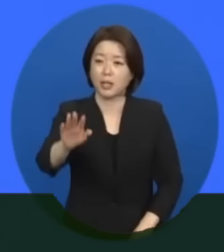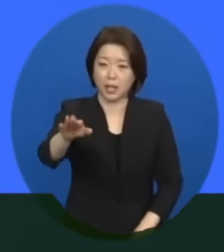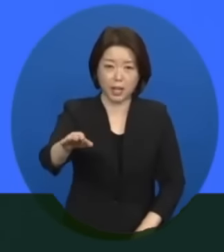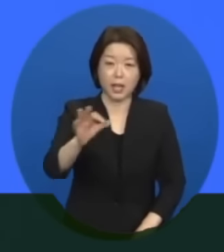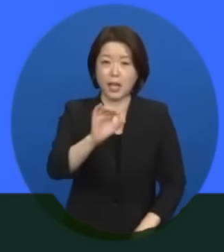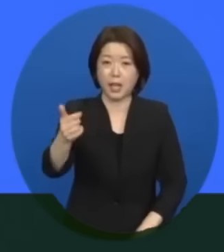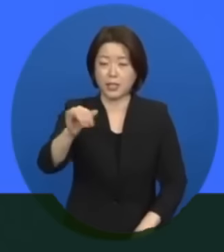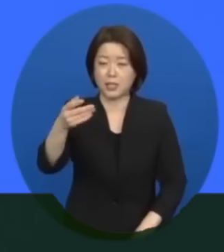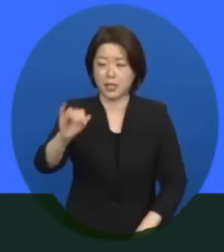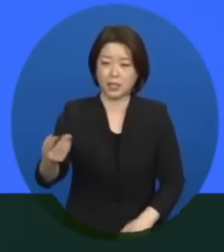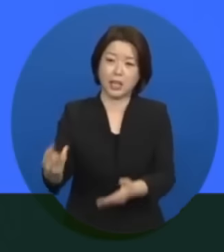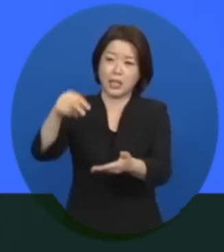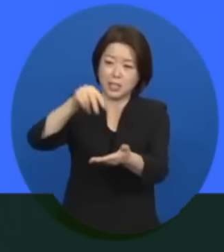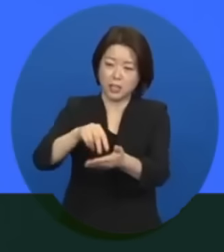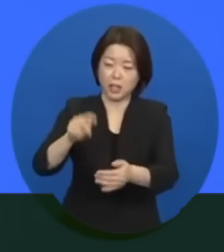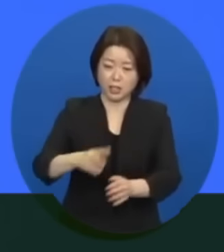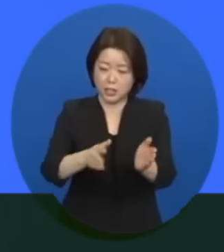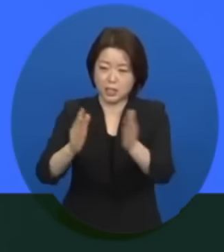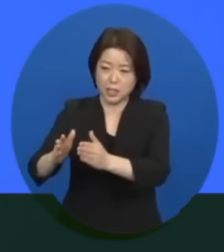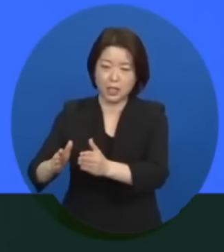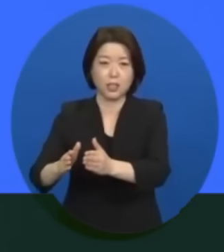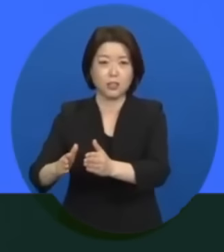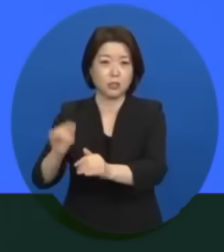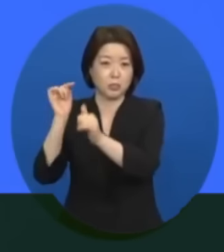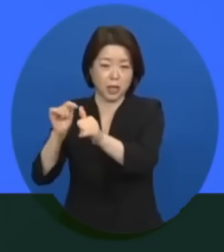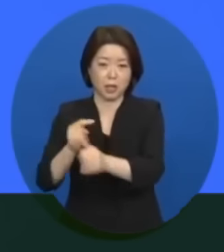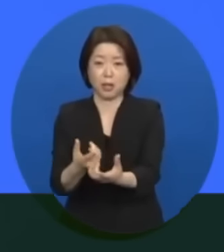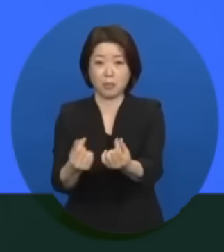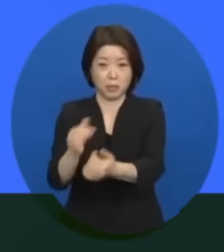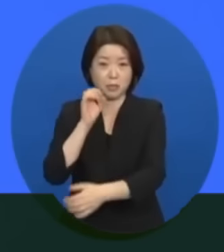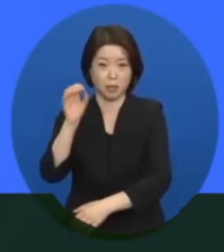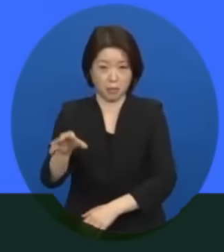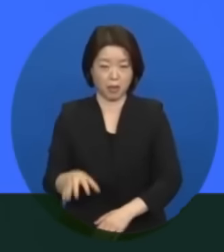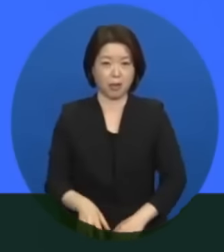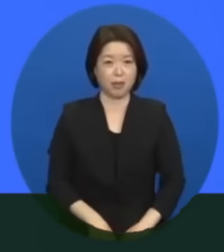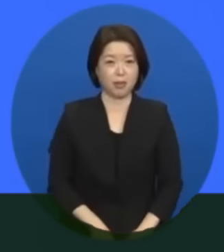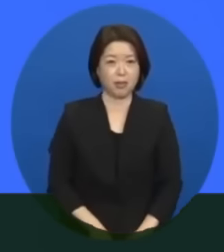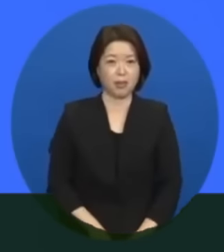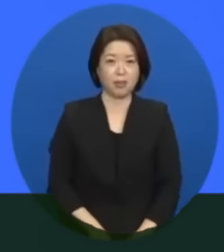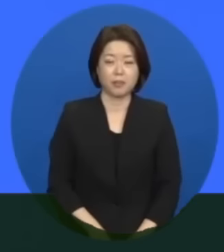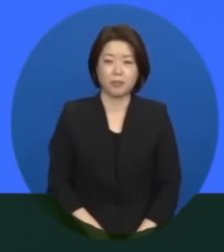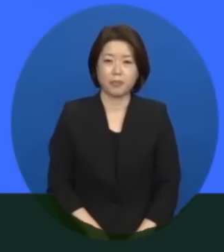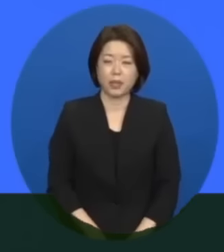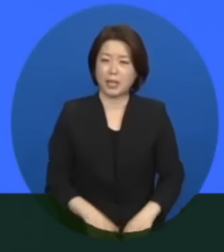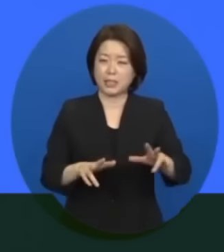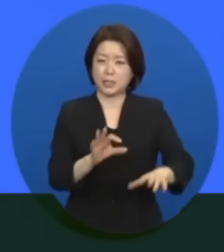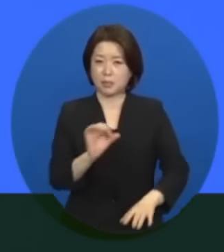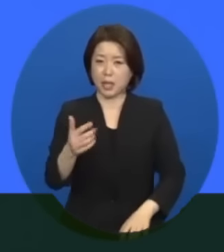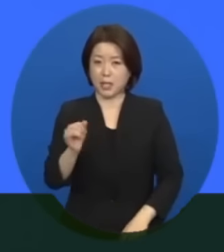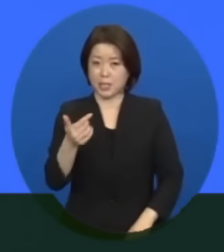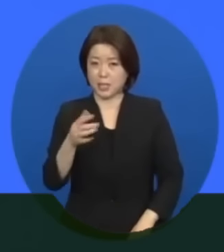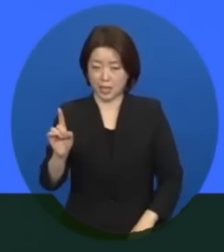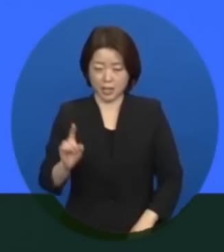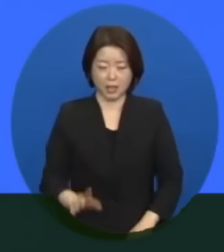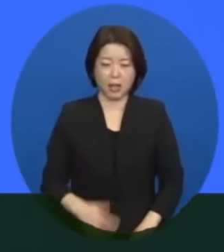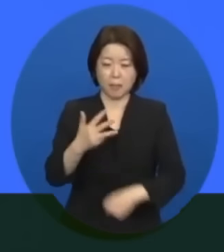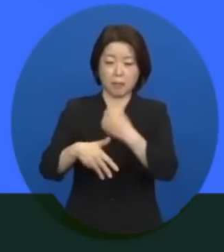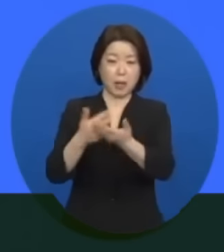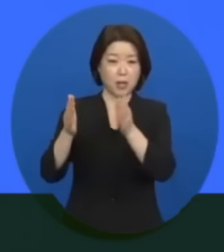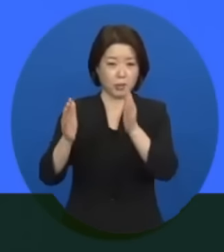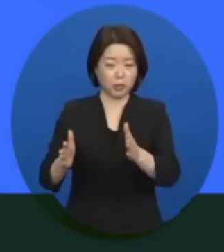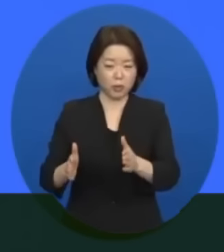일어나 내 자리를 정돈하라 비슷한 얘기를 하죠 그러니까 지금 니아는이 8년 동안